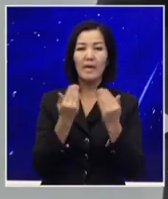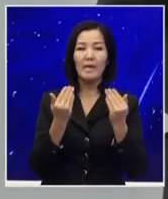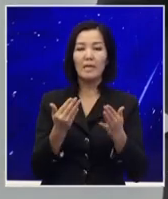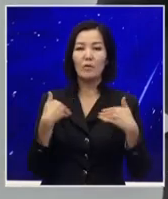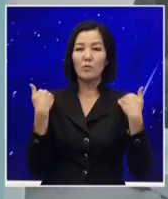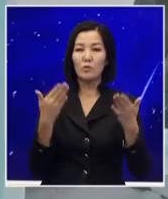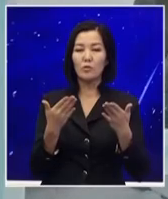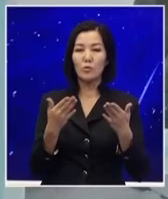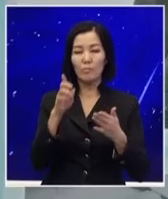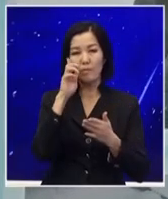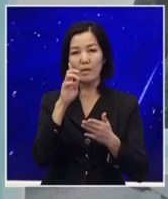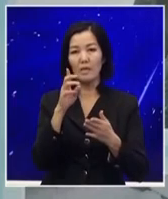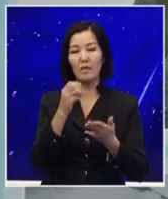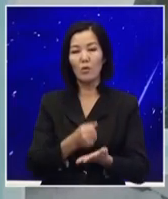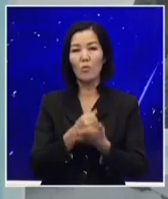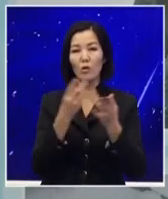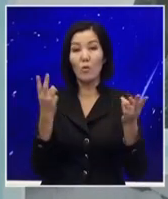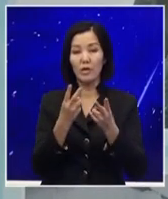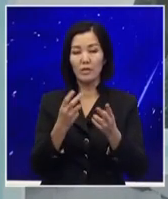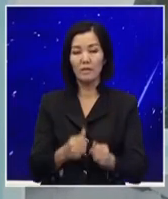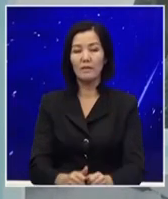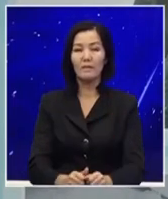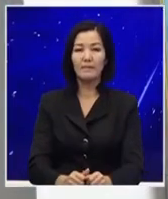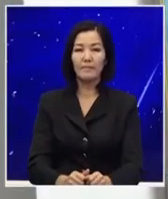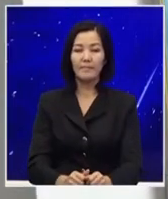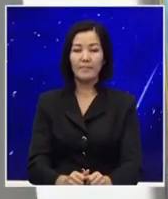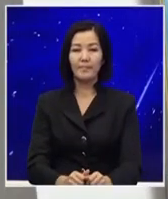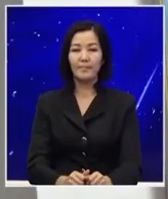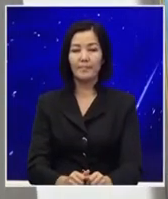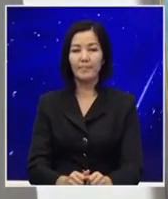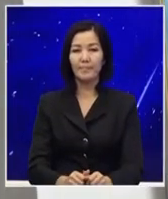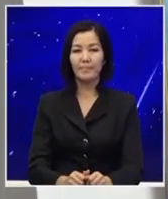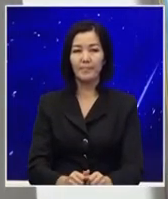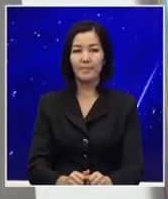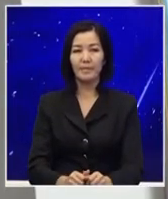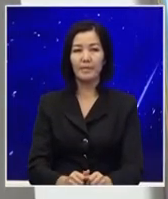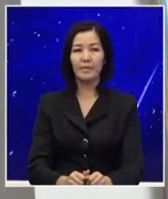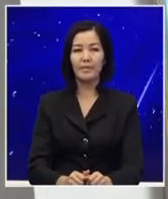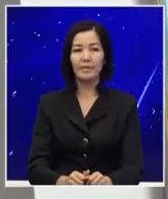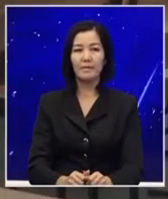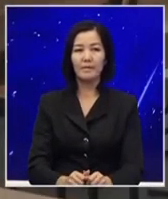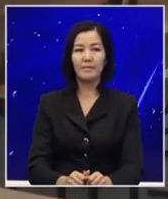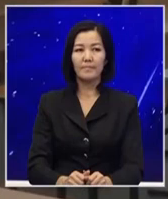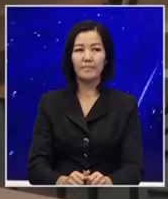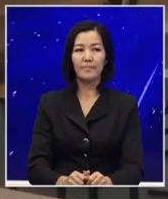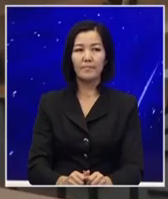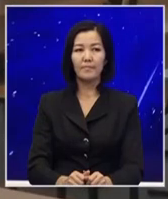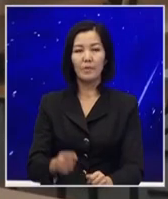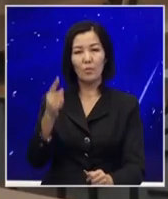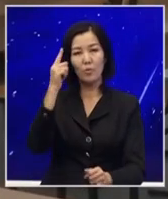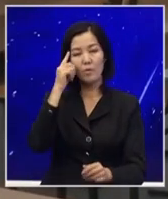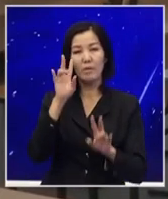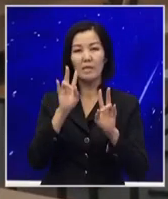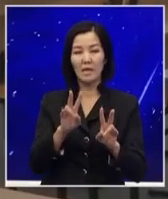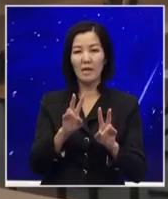жарыққа шығаруға мемлекеттік қолдау қажет дейді ғалымның бай мұрасын насихаттап жүрген ұрпақтары. Ойымда тек қана